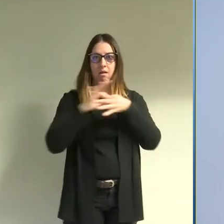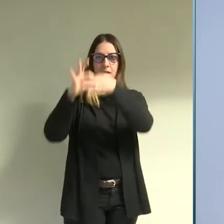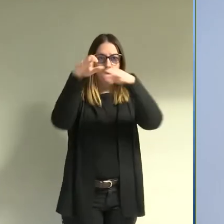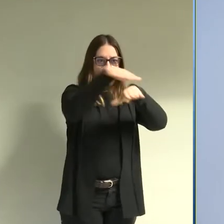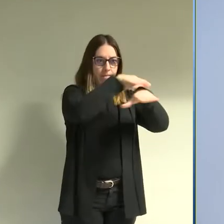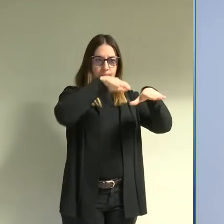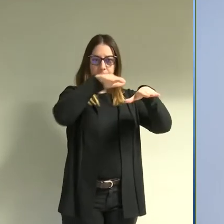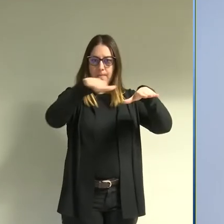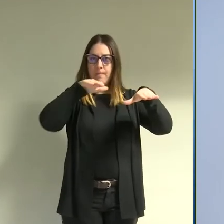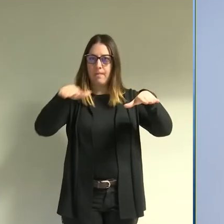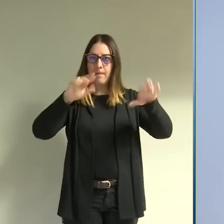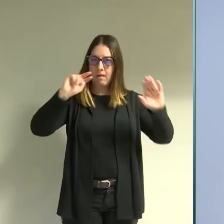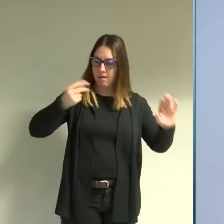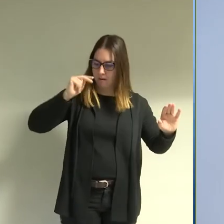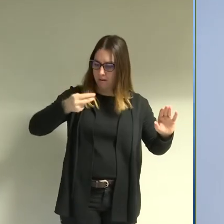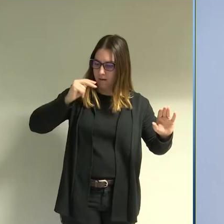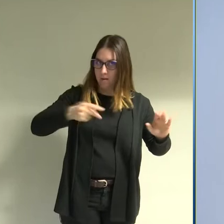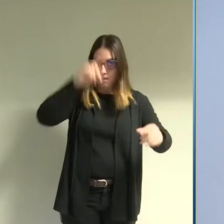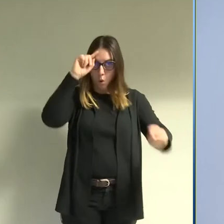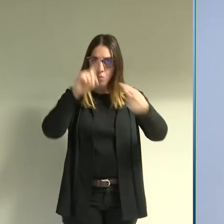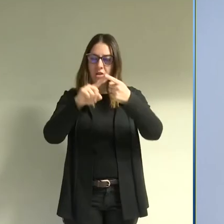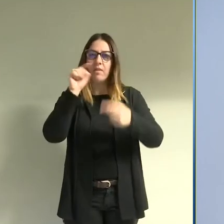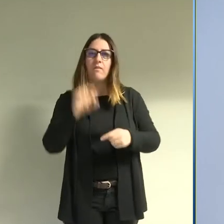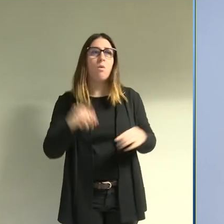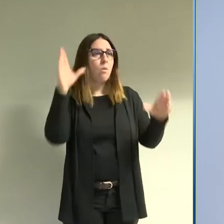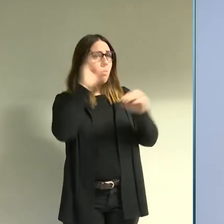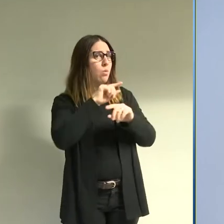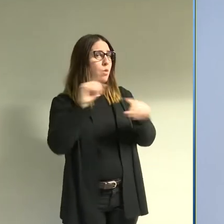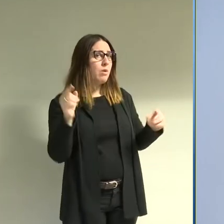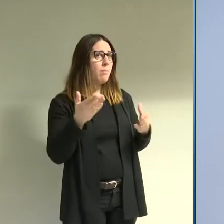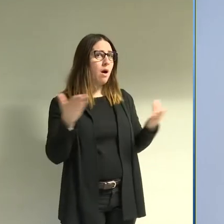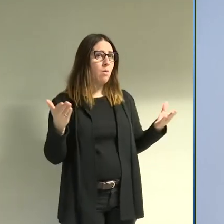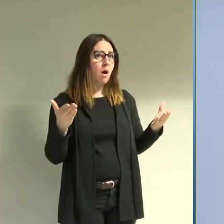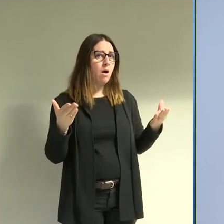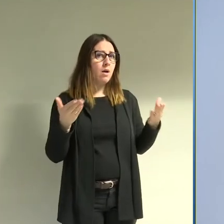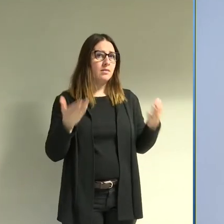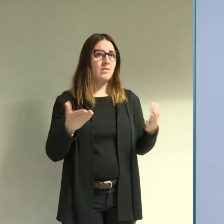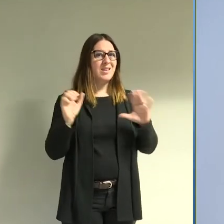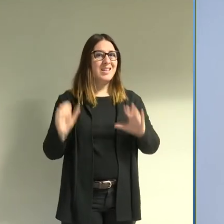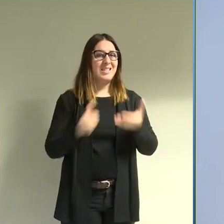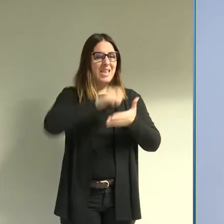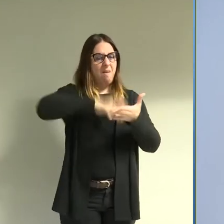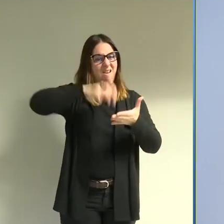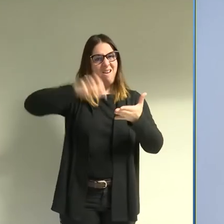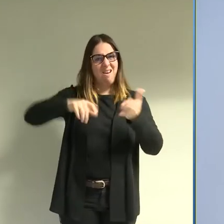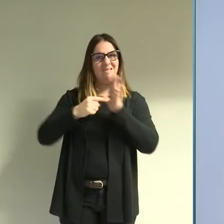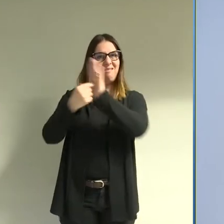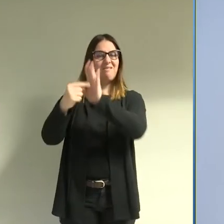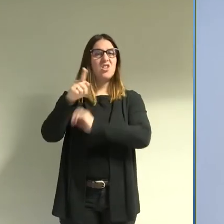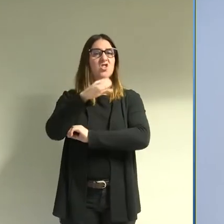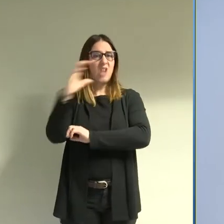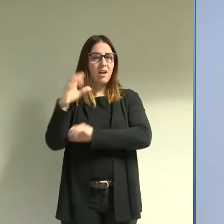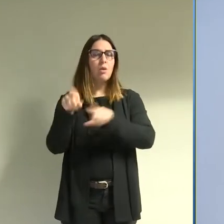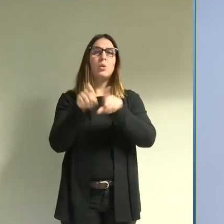permanente de nos objectifs nous sommes je le rappelle au milieu du rendu du sixième rapport du giec l'état de la science a été